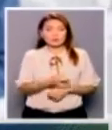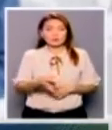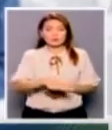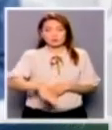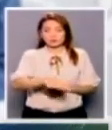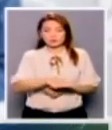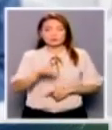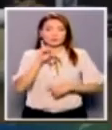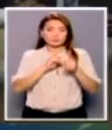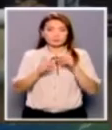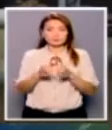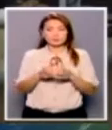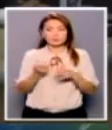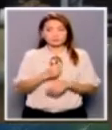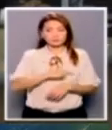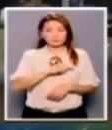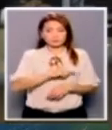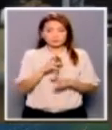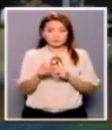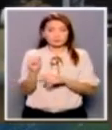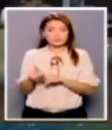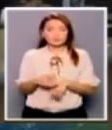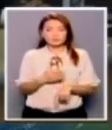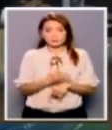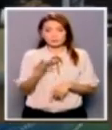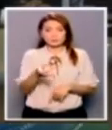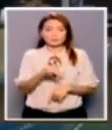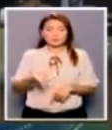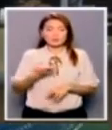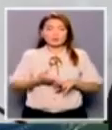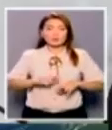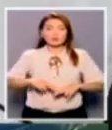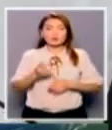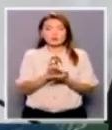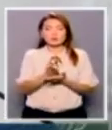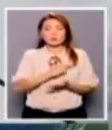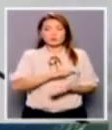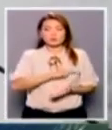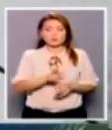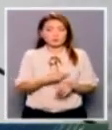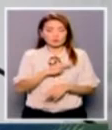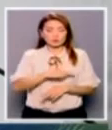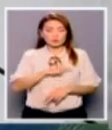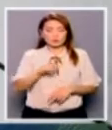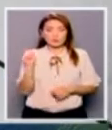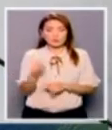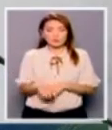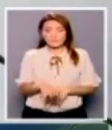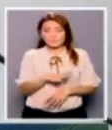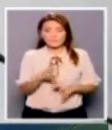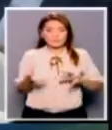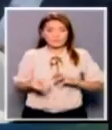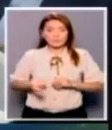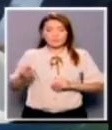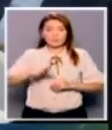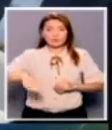аудандардағы кеңес сарапшыларын қысқарту бойынша тапсырма беріліп, 4 ауданда аталған лауазымдағы тұлғалар қысқартуға ұшыраған еді. Енді